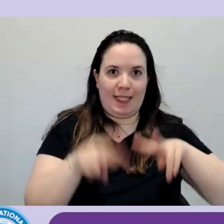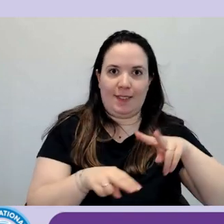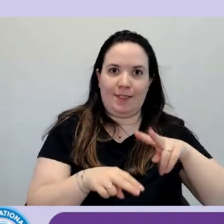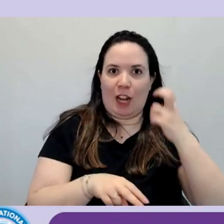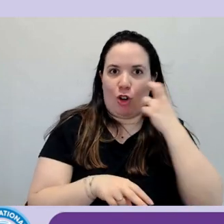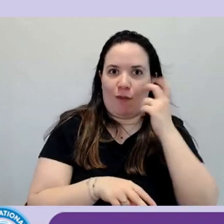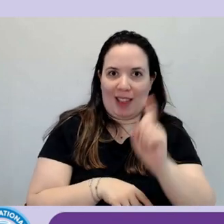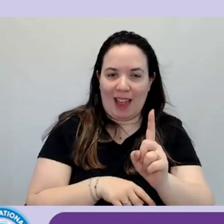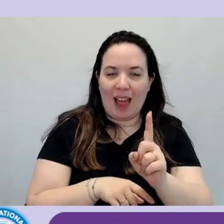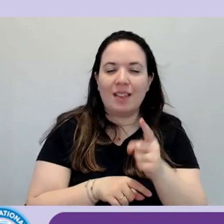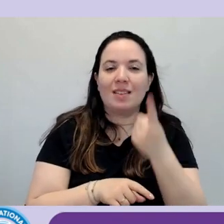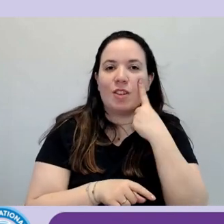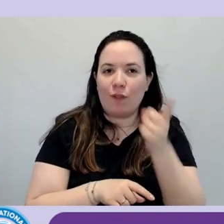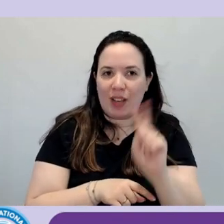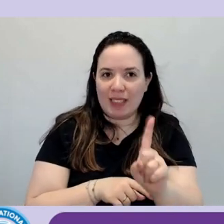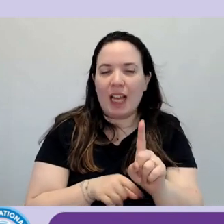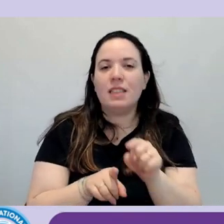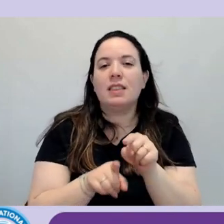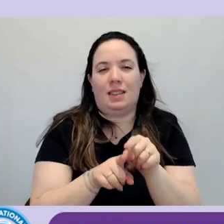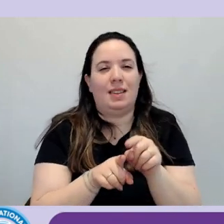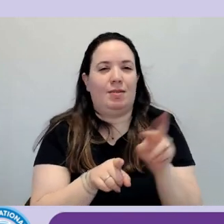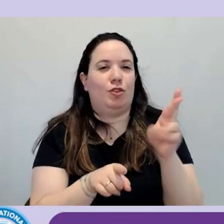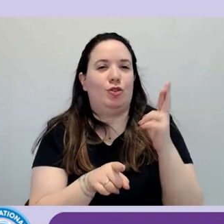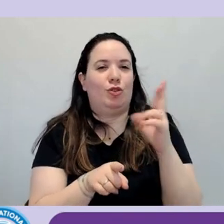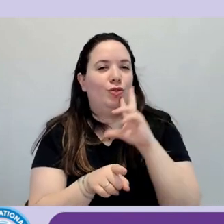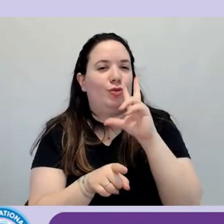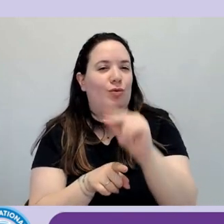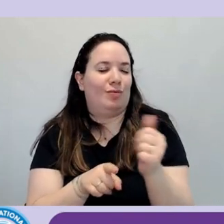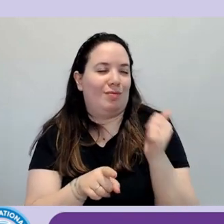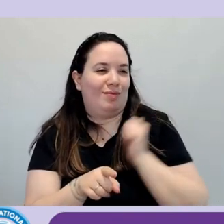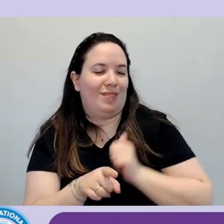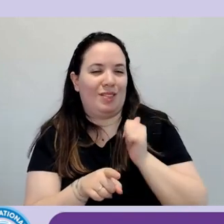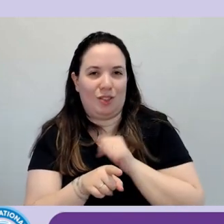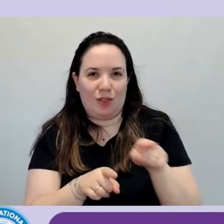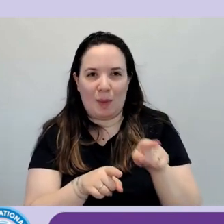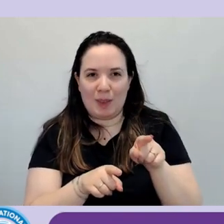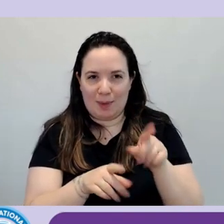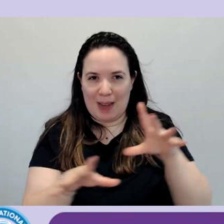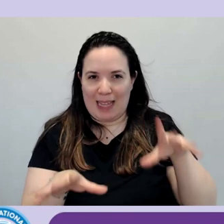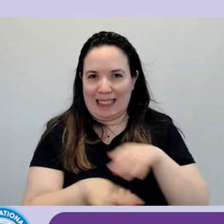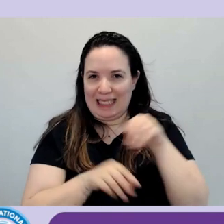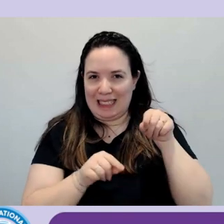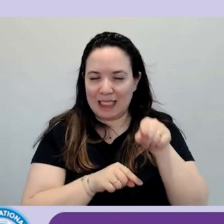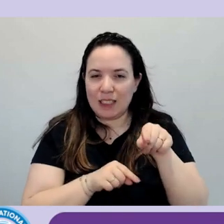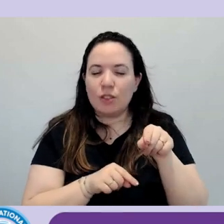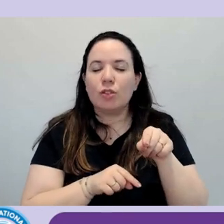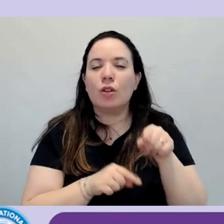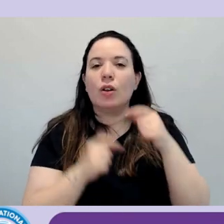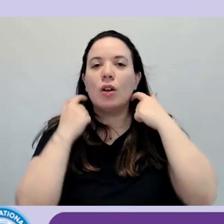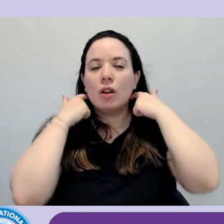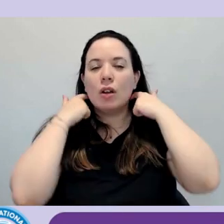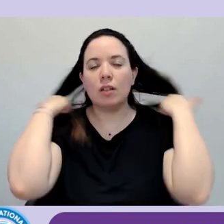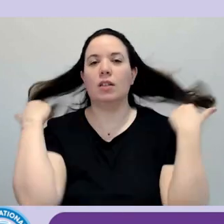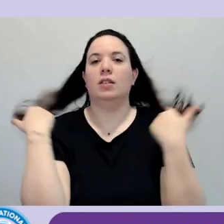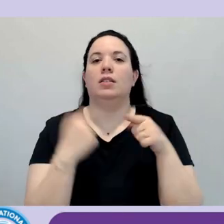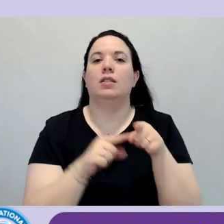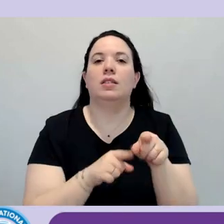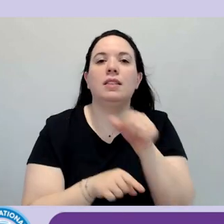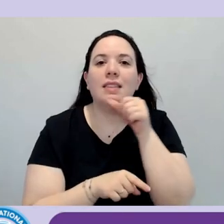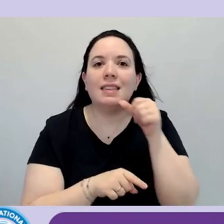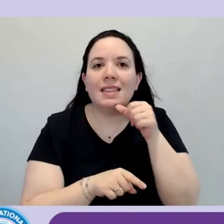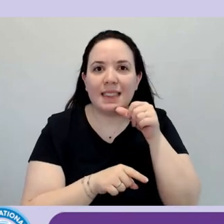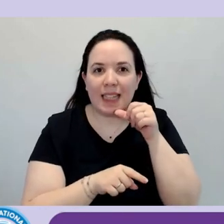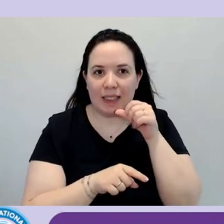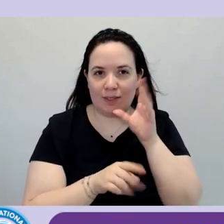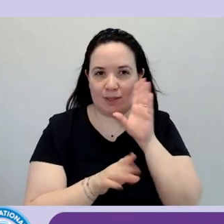richiede come accennava già Roberto nell'introduzione diciamo così al mio intervento Ecco richiede già un